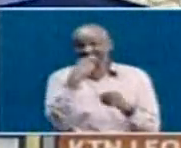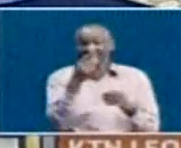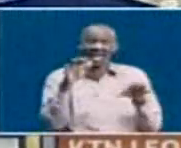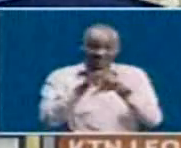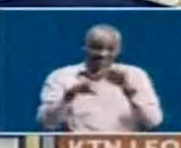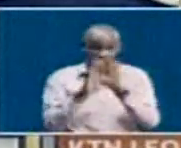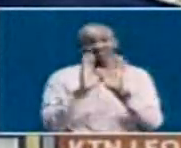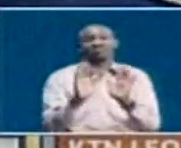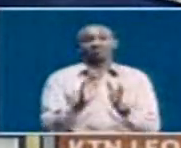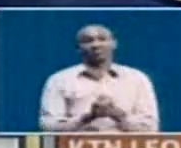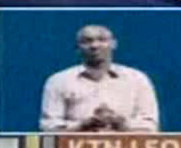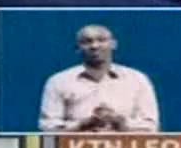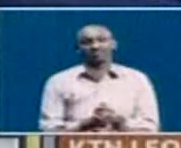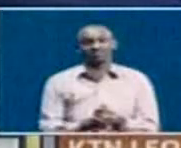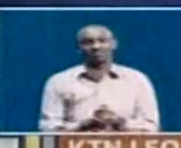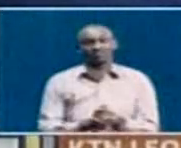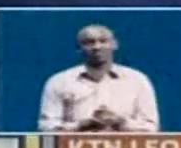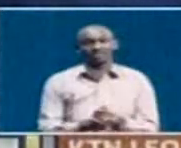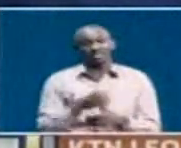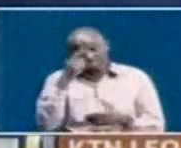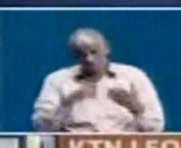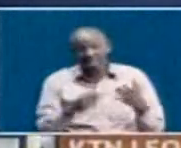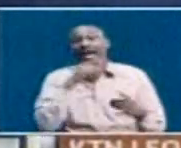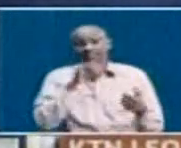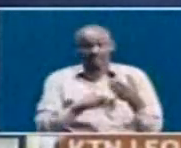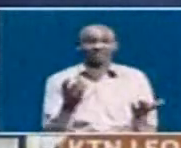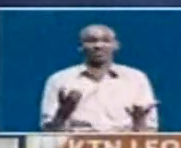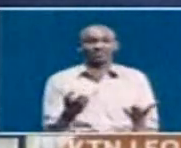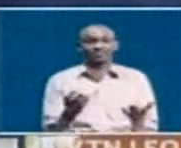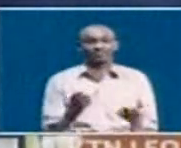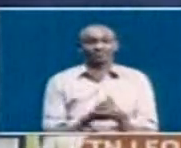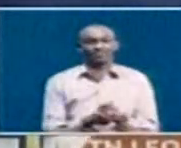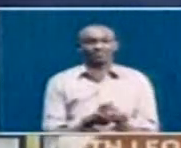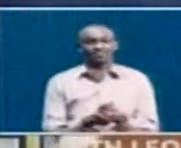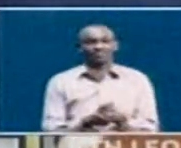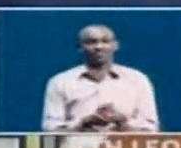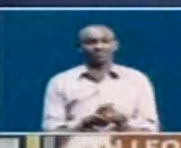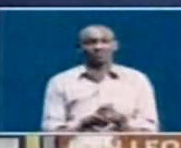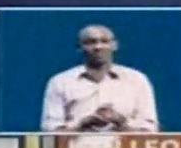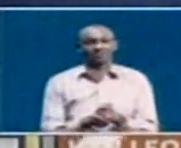kila kitu kuhusu miliki wa mali zetu? Kisingizio ni mumeo amekuoa.